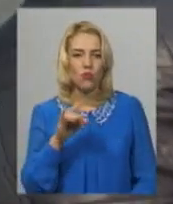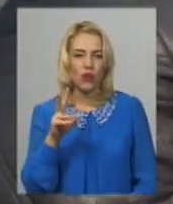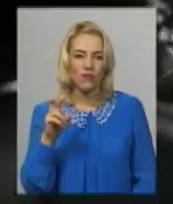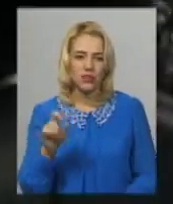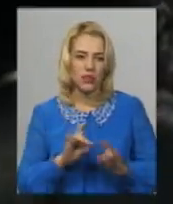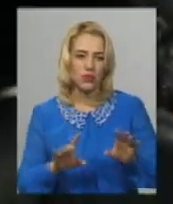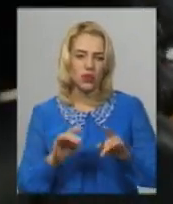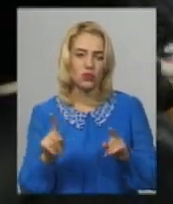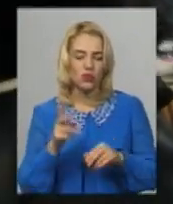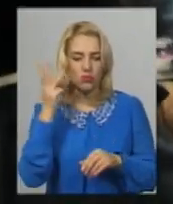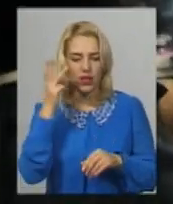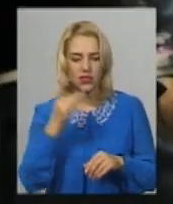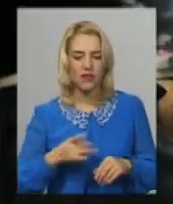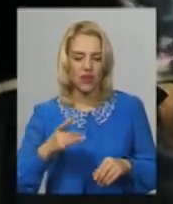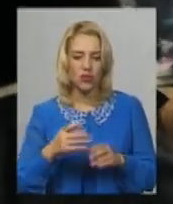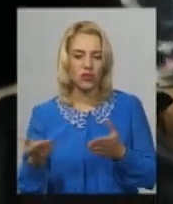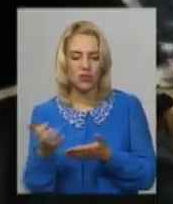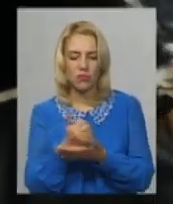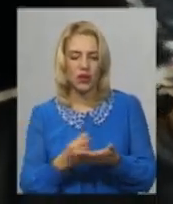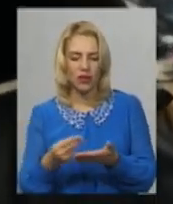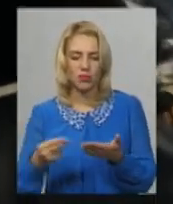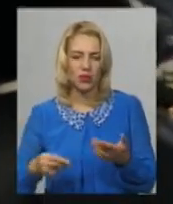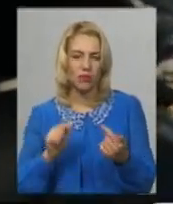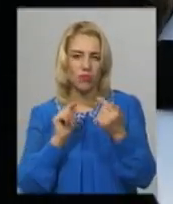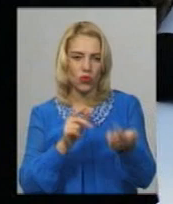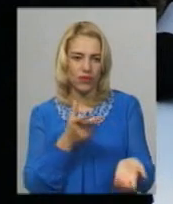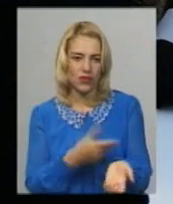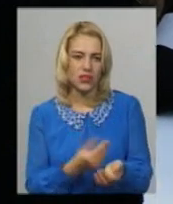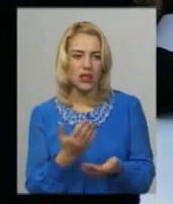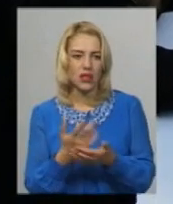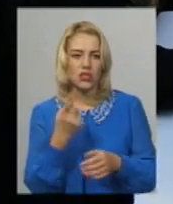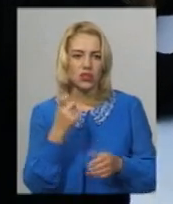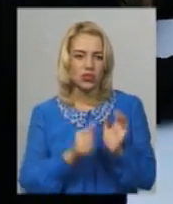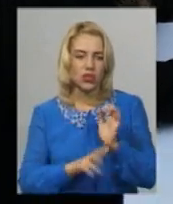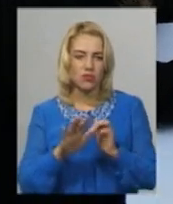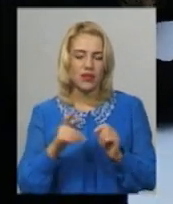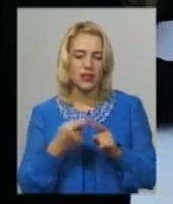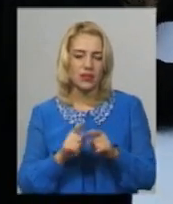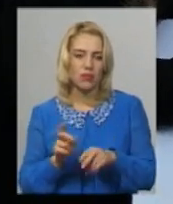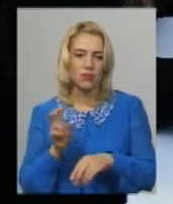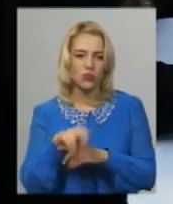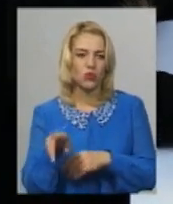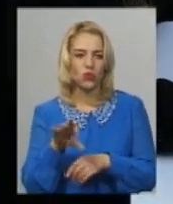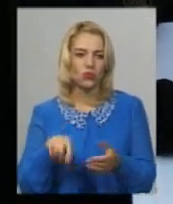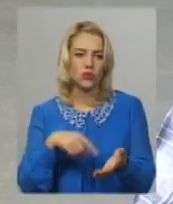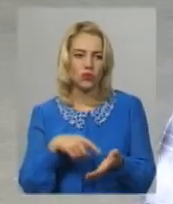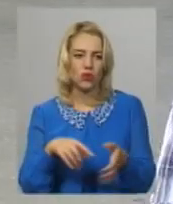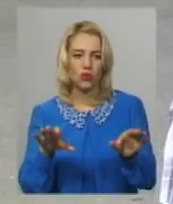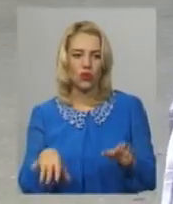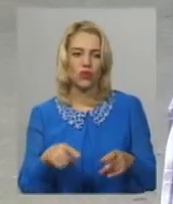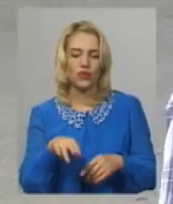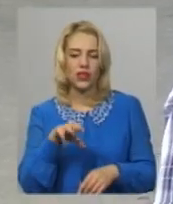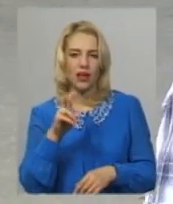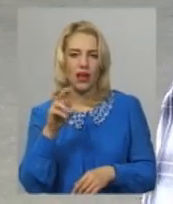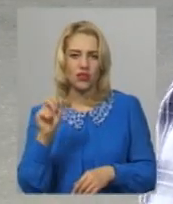районах області збирають підписи проти вакцинації. Їх більше 450. З ними, каже, підуть до міського голови. Борис Ткач додає, що за